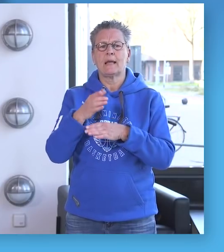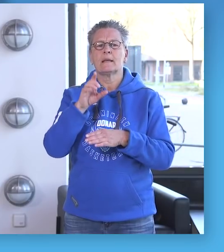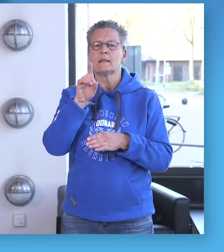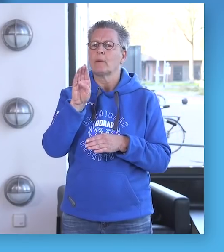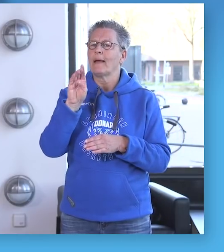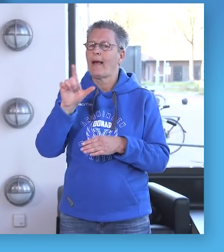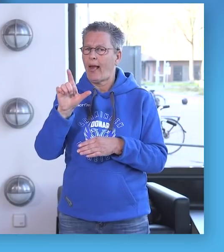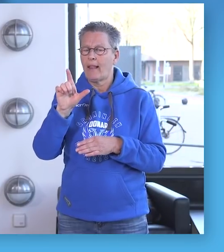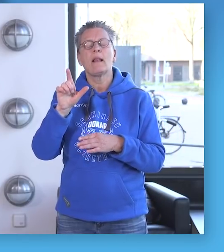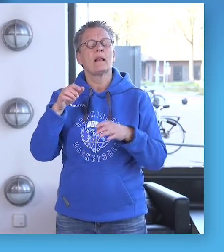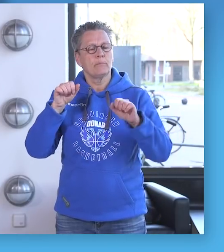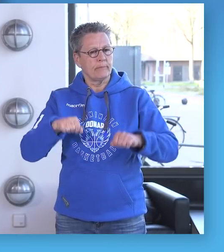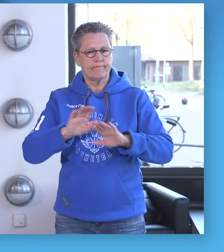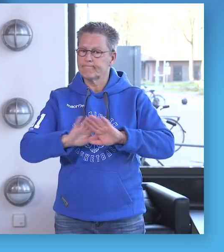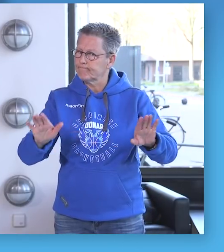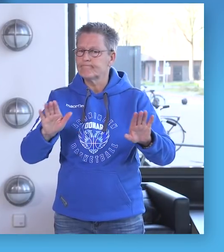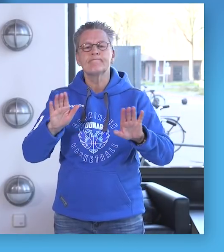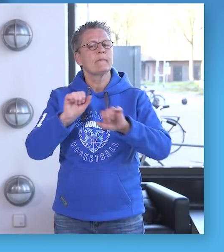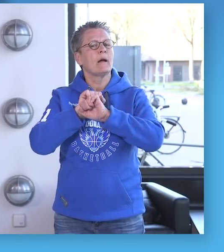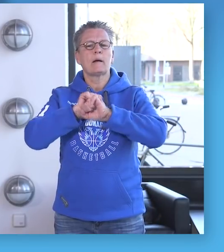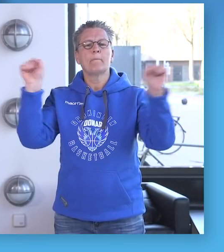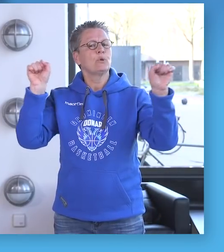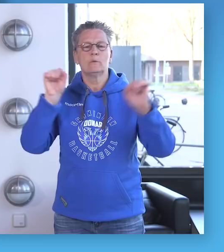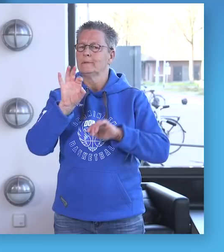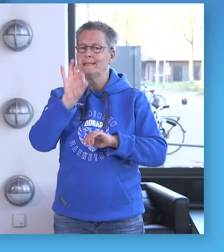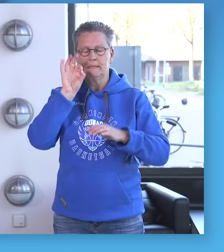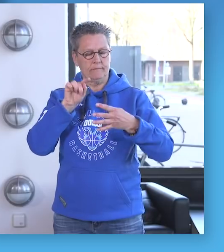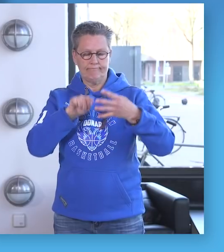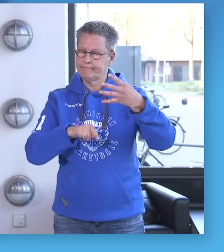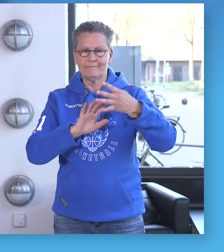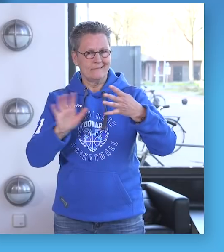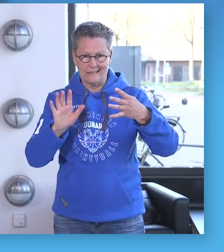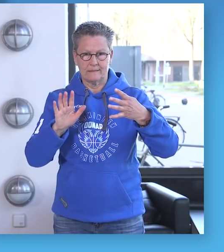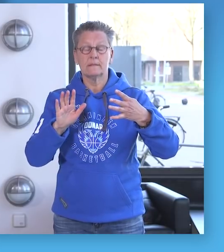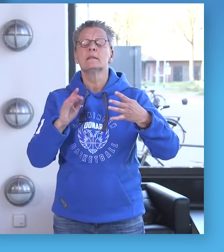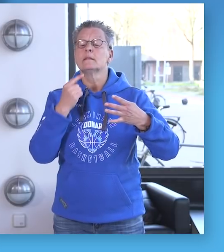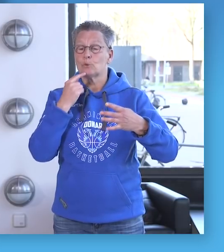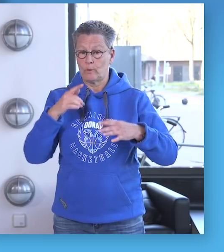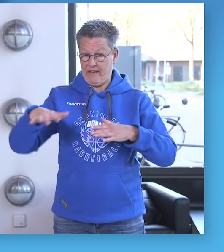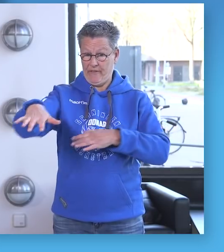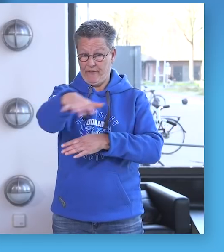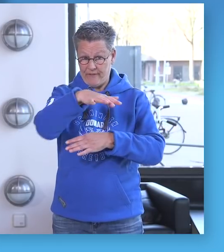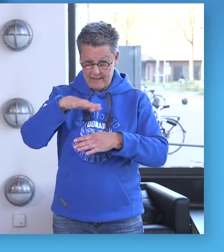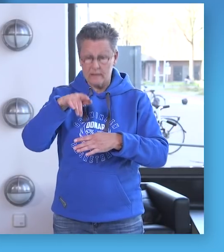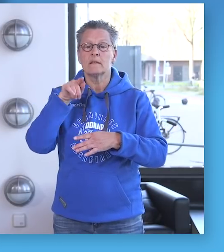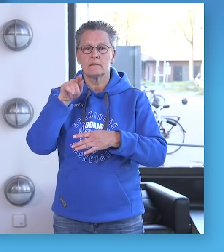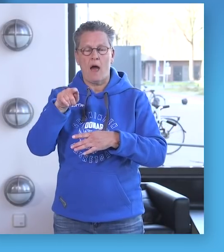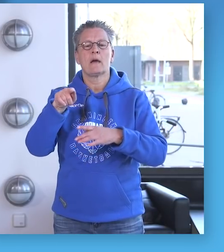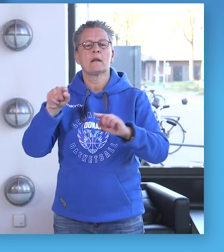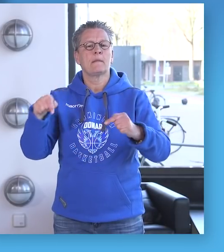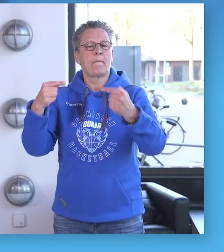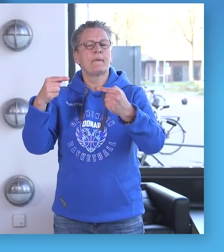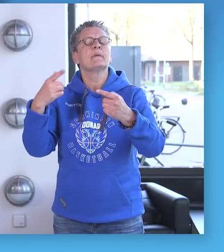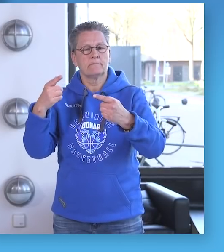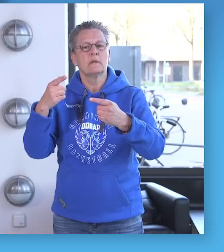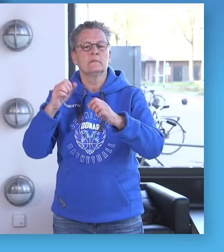besloten om geen kampioen te kiezen. Je moet kampioen willen worden op het veld en met een strijd. In basketbal